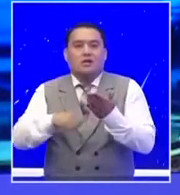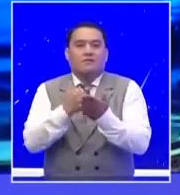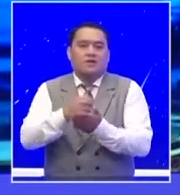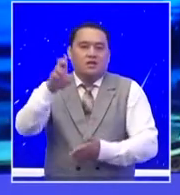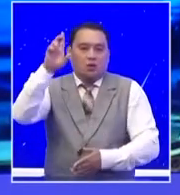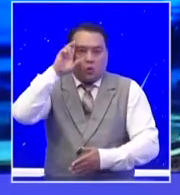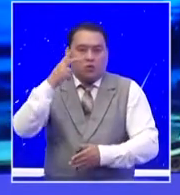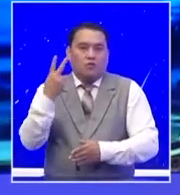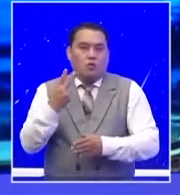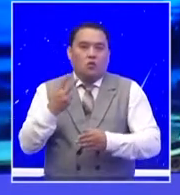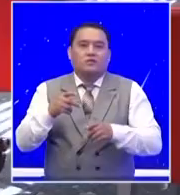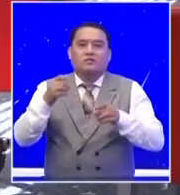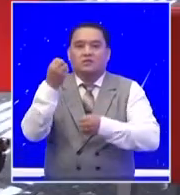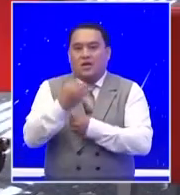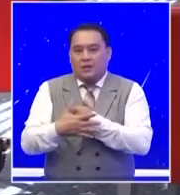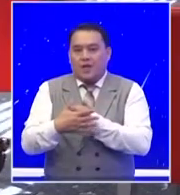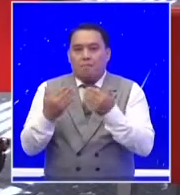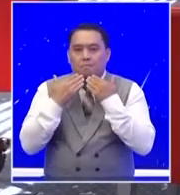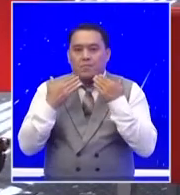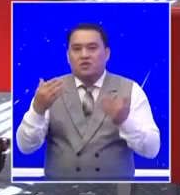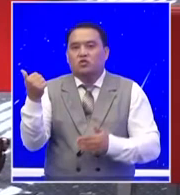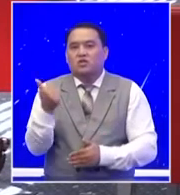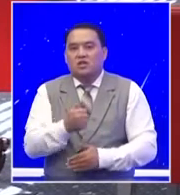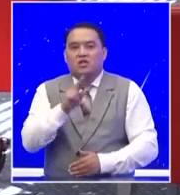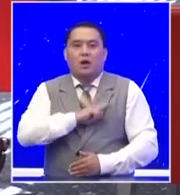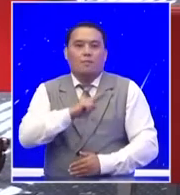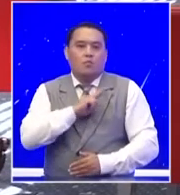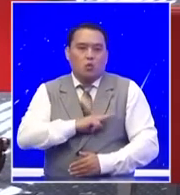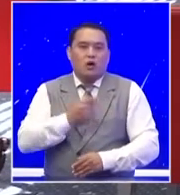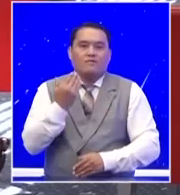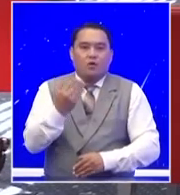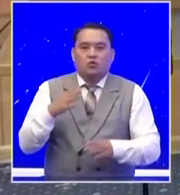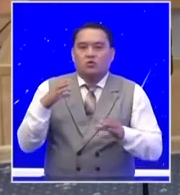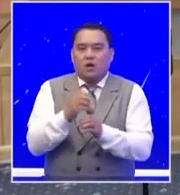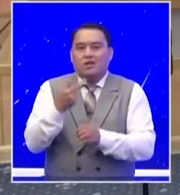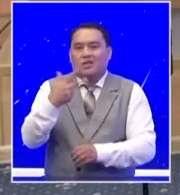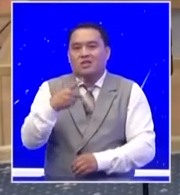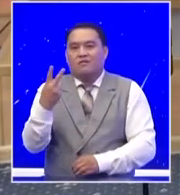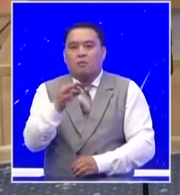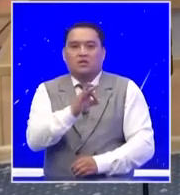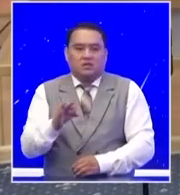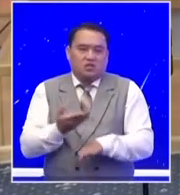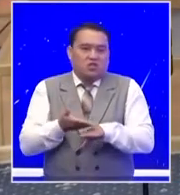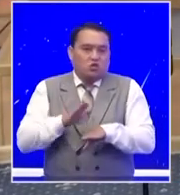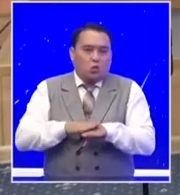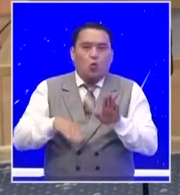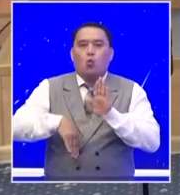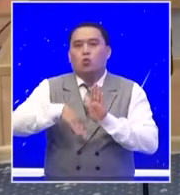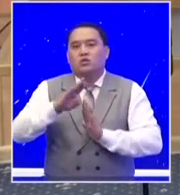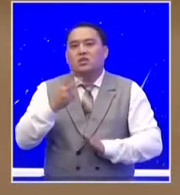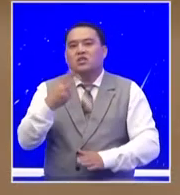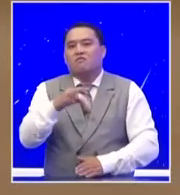региона двух ситуационных центров. За последнюю неделю количество тяжелых пациентов уменьшилось на 32%. Улучшение